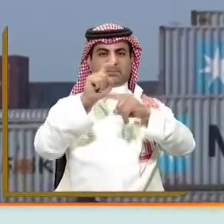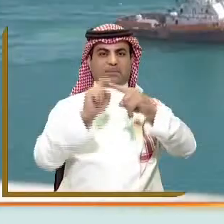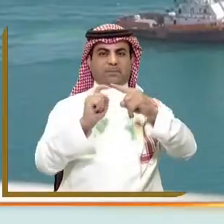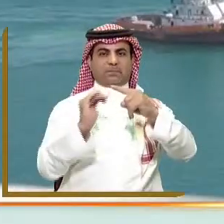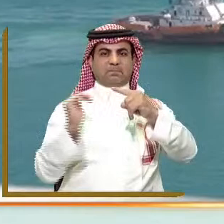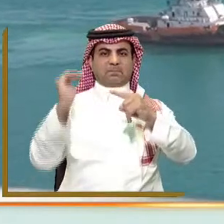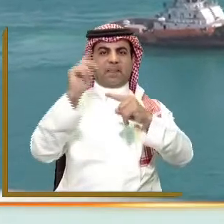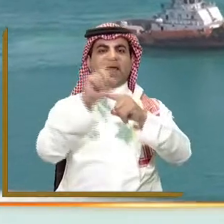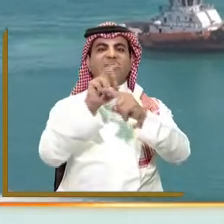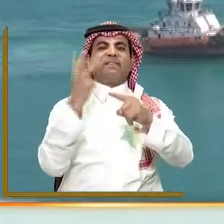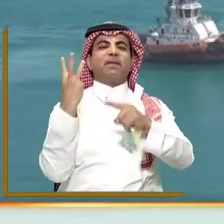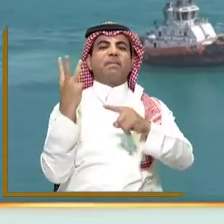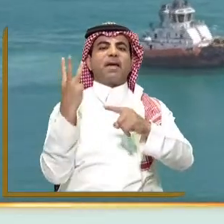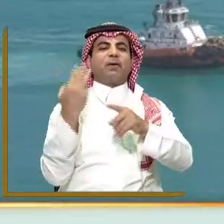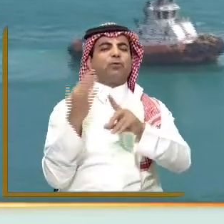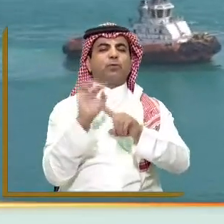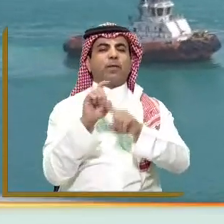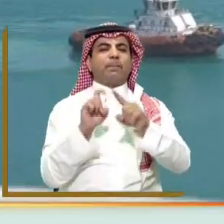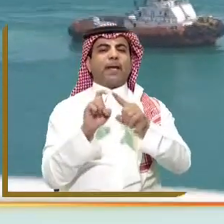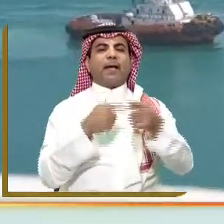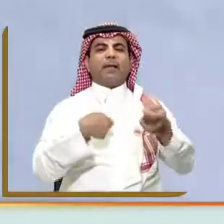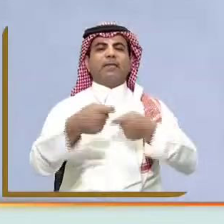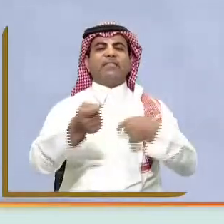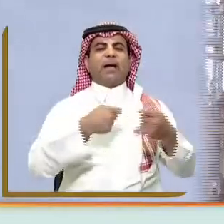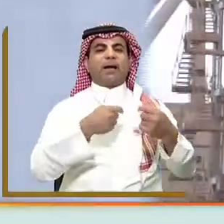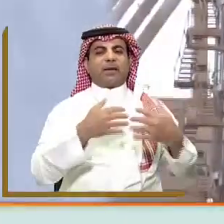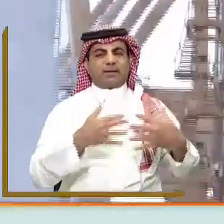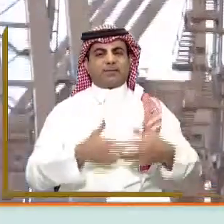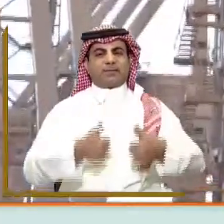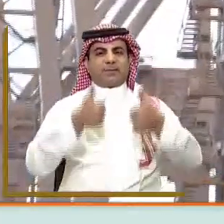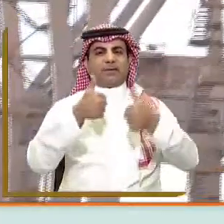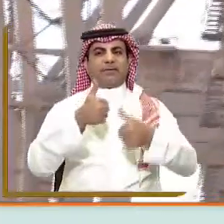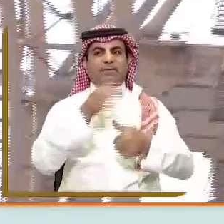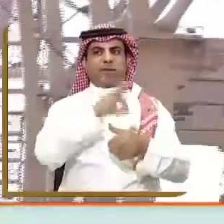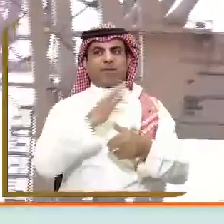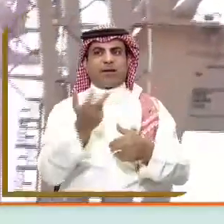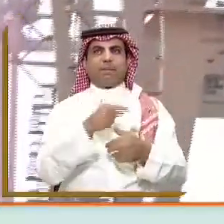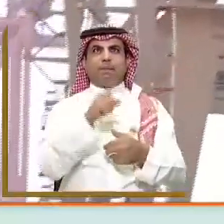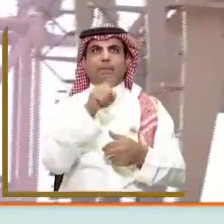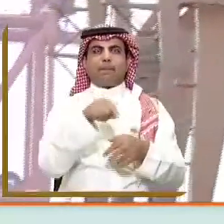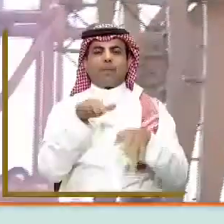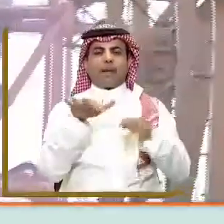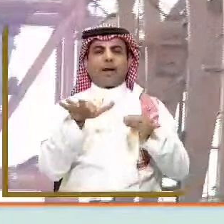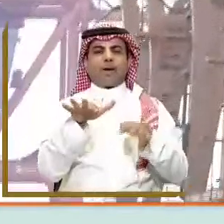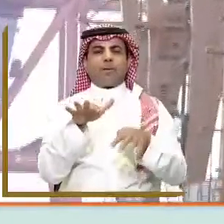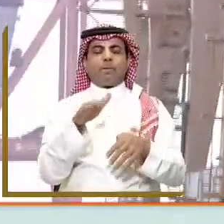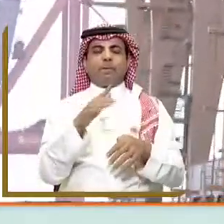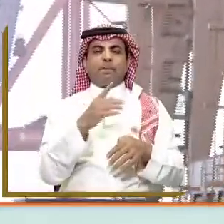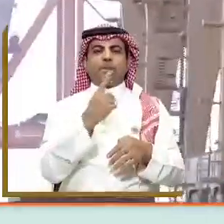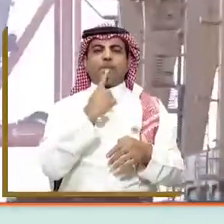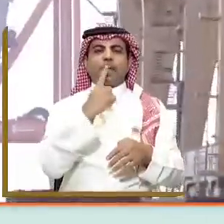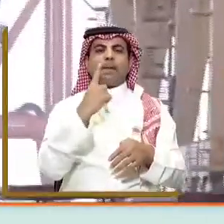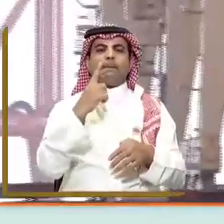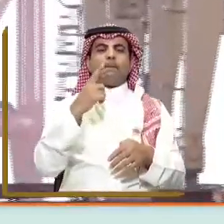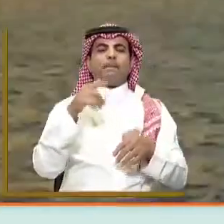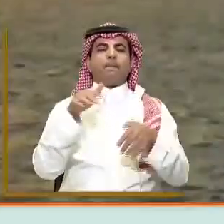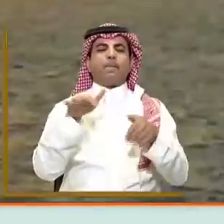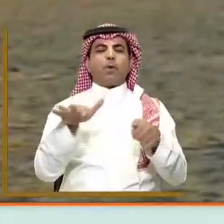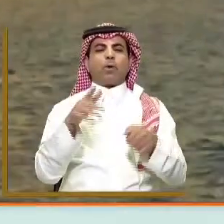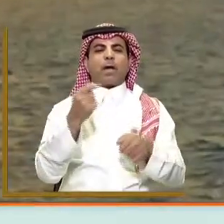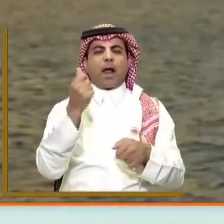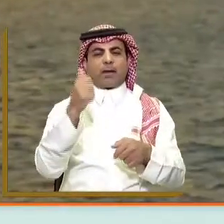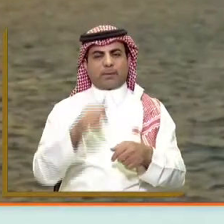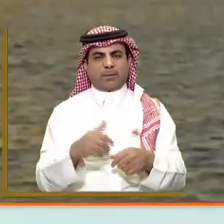خلال الربع الثالث من عام 2021 إلى 1 مليار و100 مليون ريال مقارنة بالربع المماثل